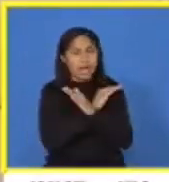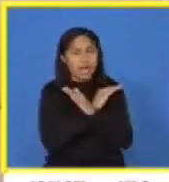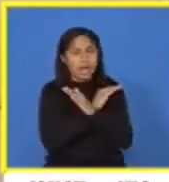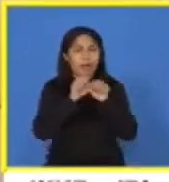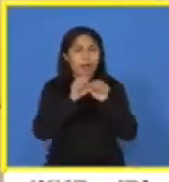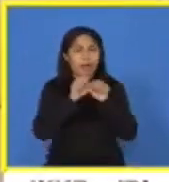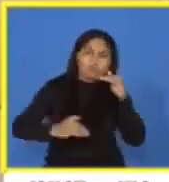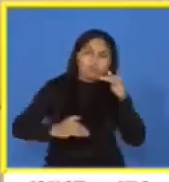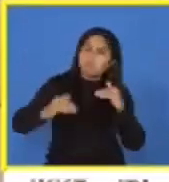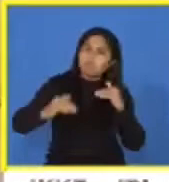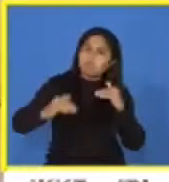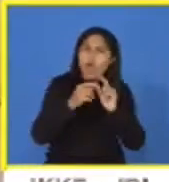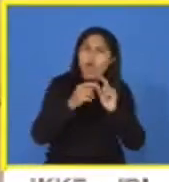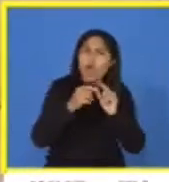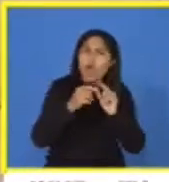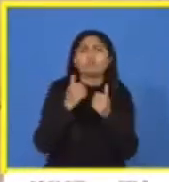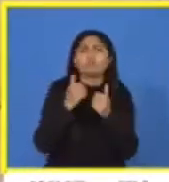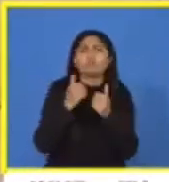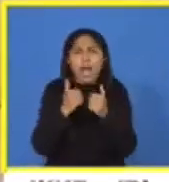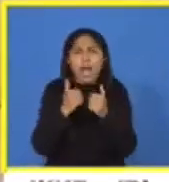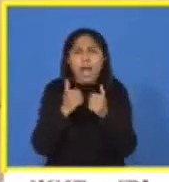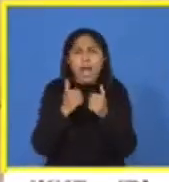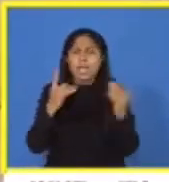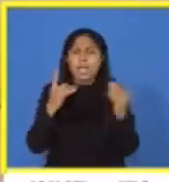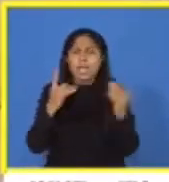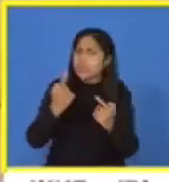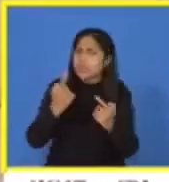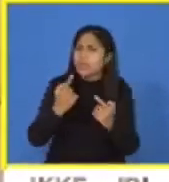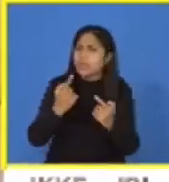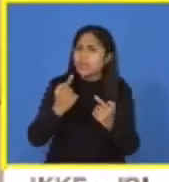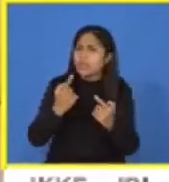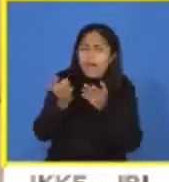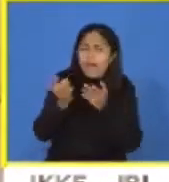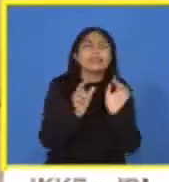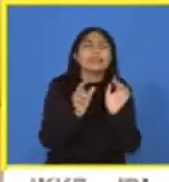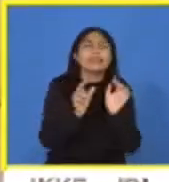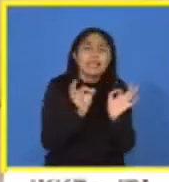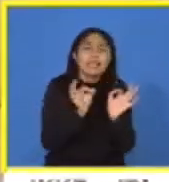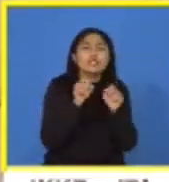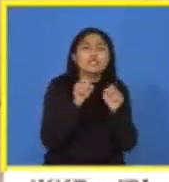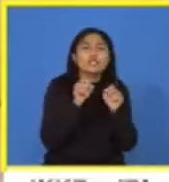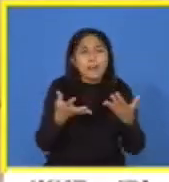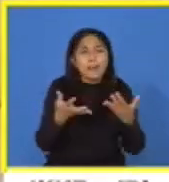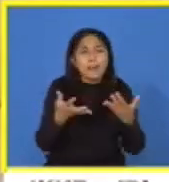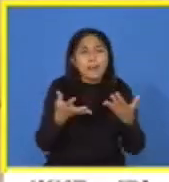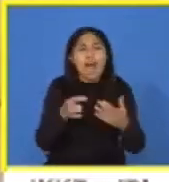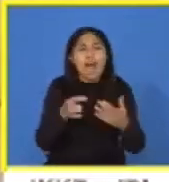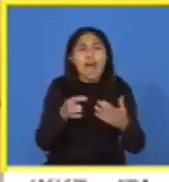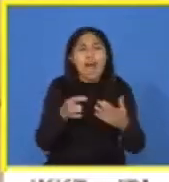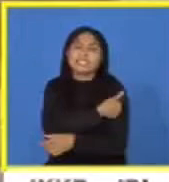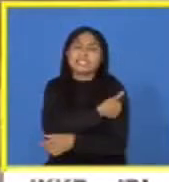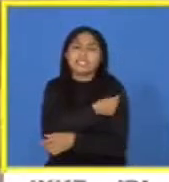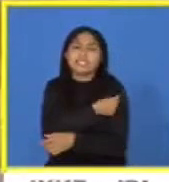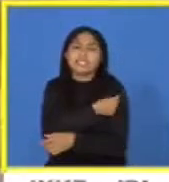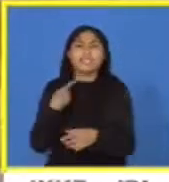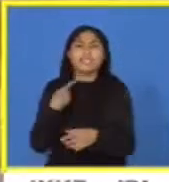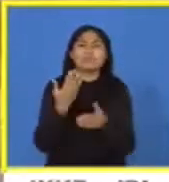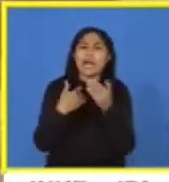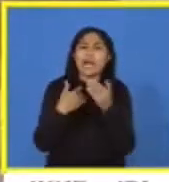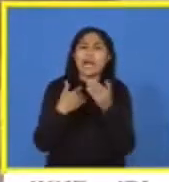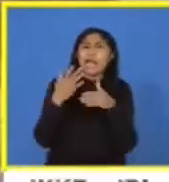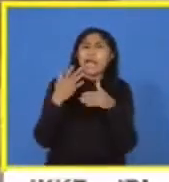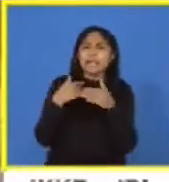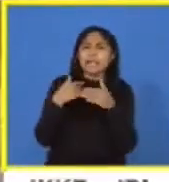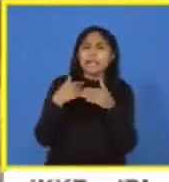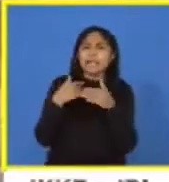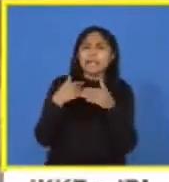ke layanan kesehatan yang terdekat untuk melakukan vaksin. Kita coba kembali, kita menghubungi